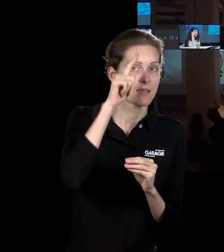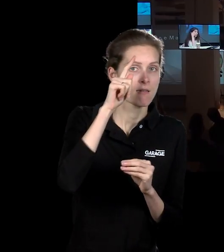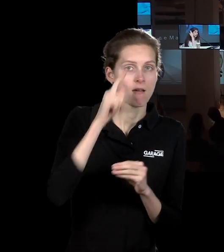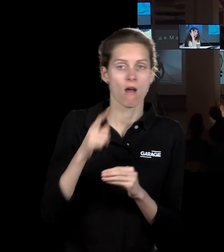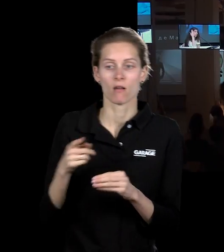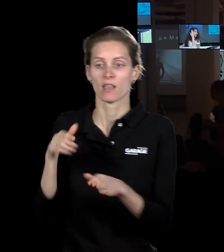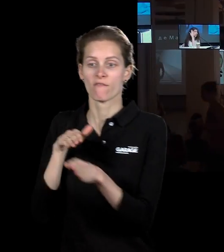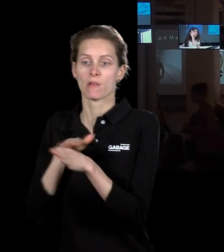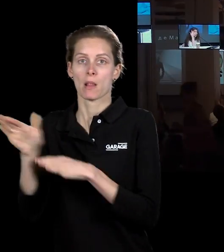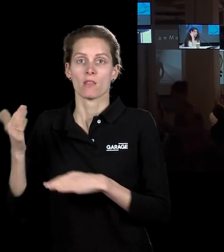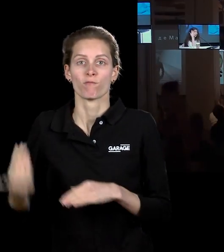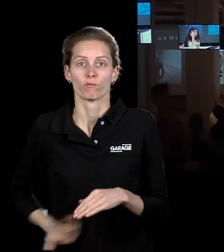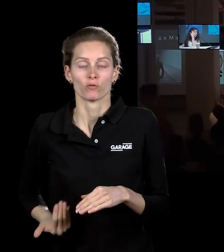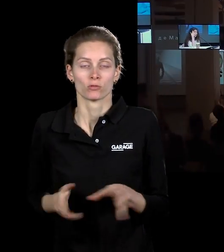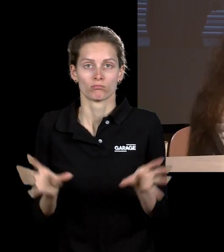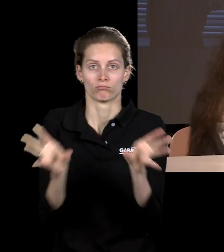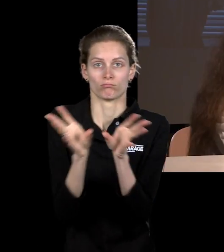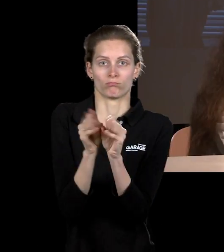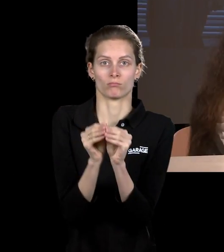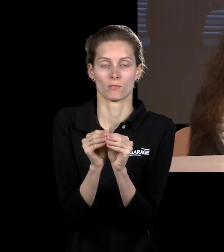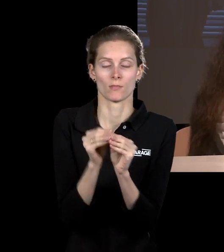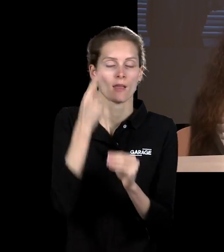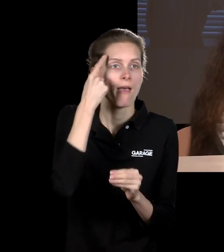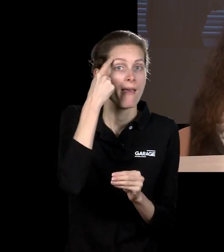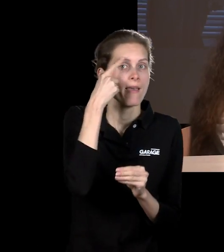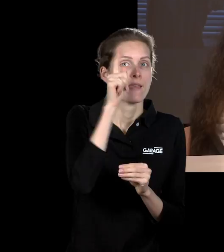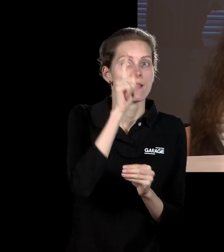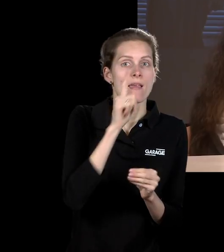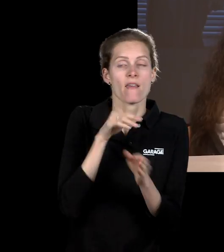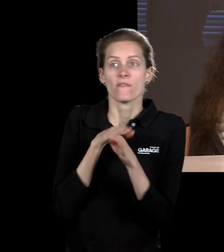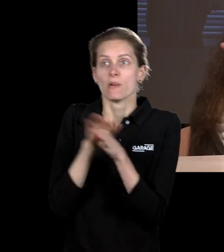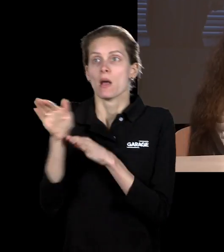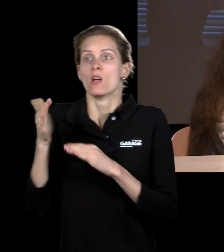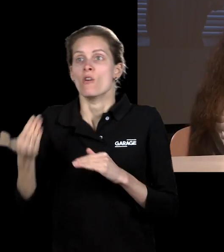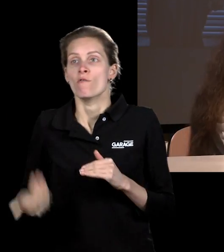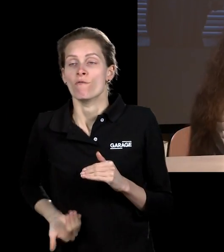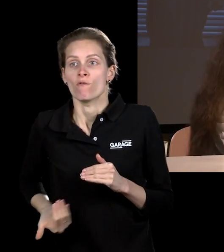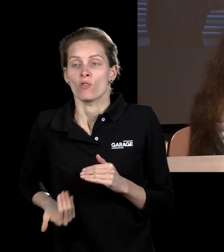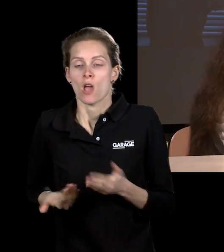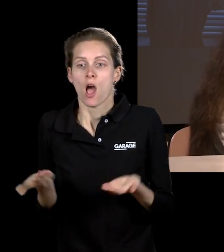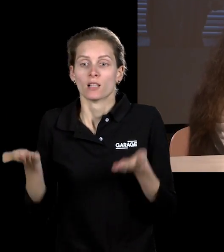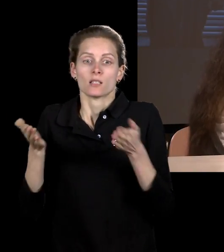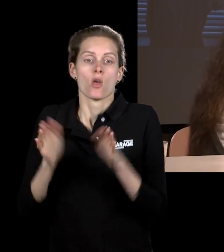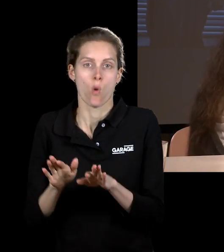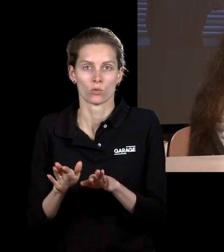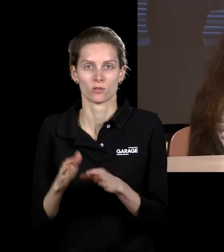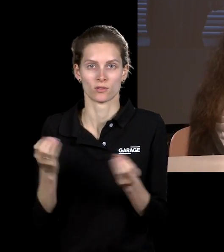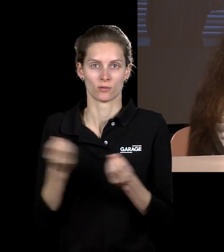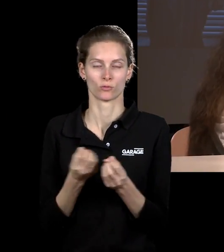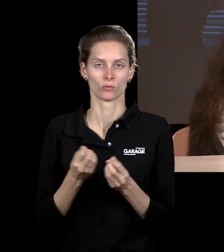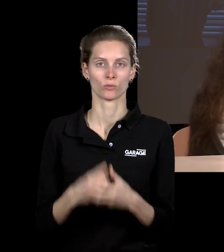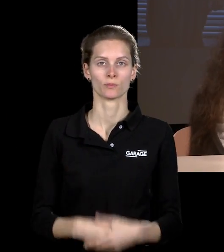реализация, которая трансформирует идею, идея, которая все равно при любой реализации остается идеей и остается потенциальностью. И